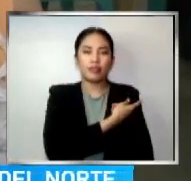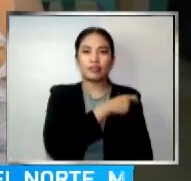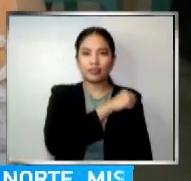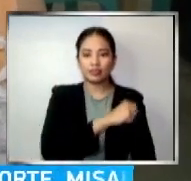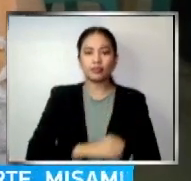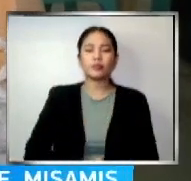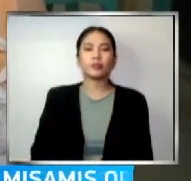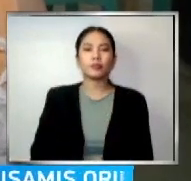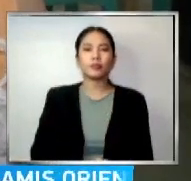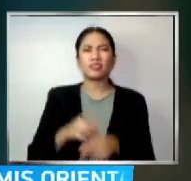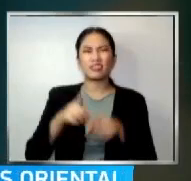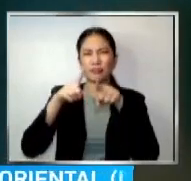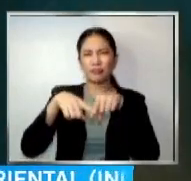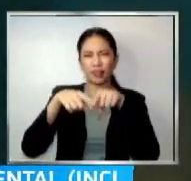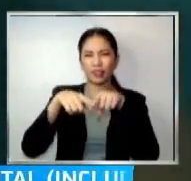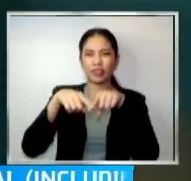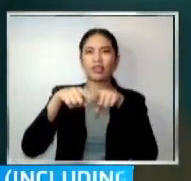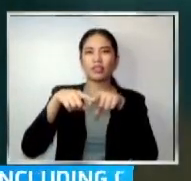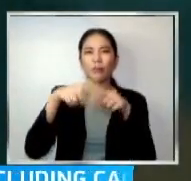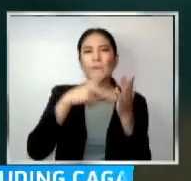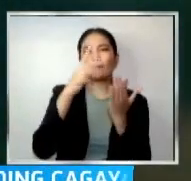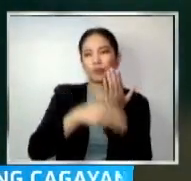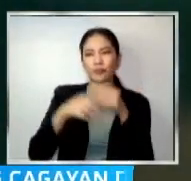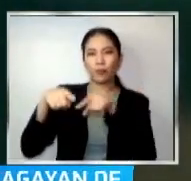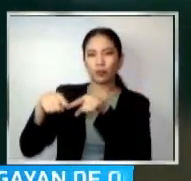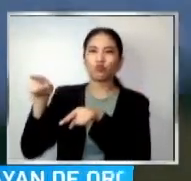ng bakuna, di ba? So,